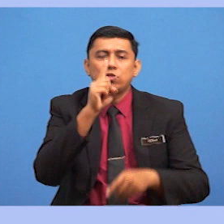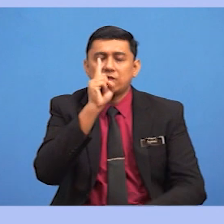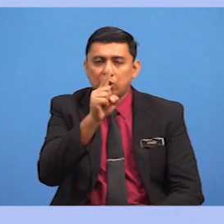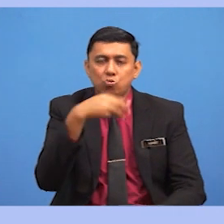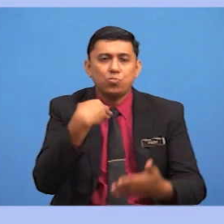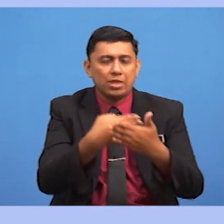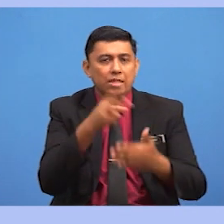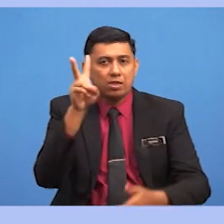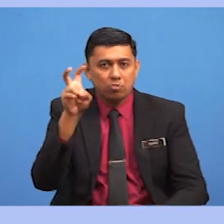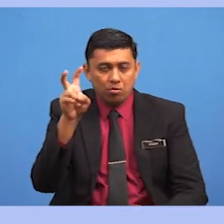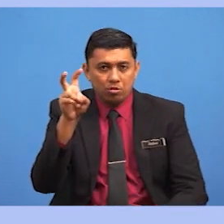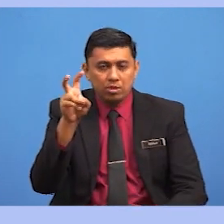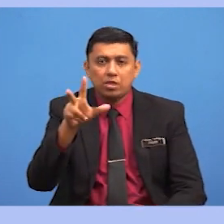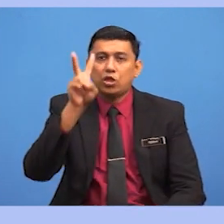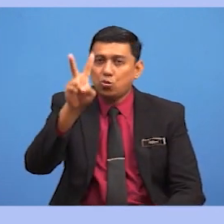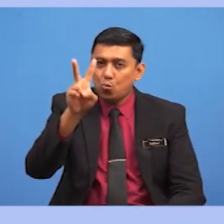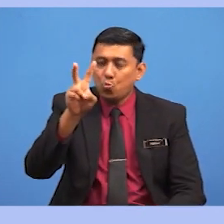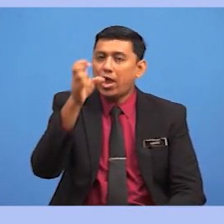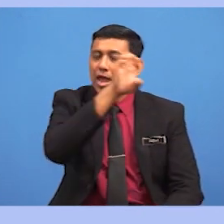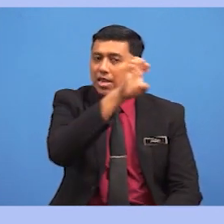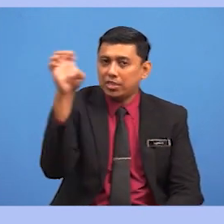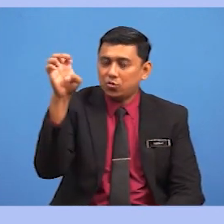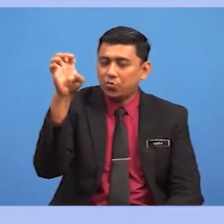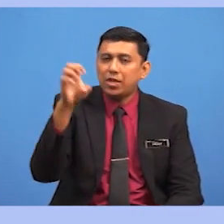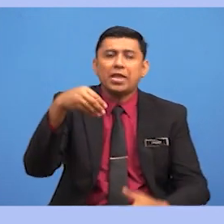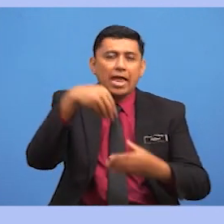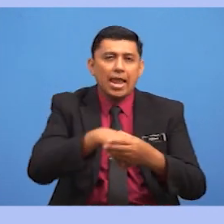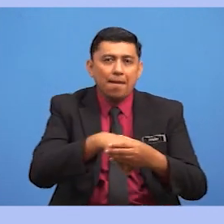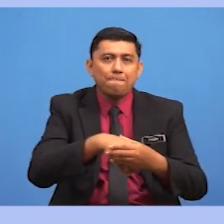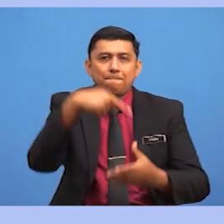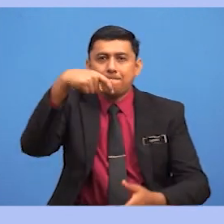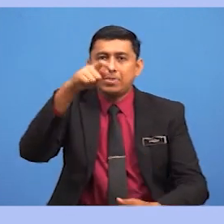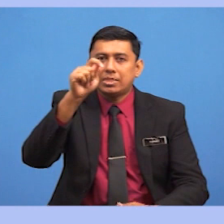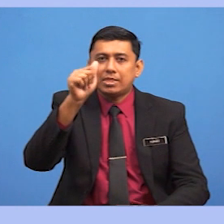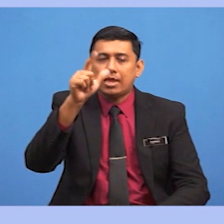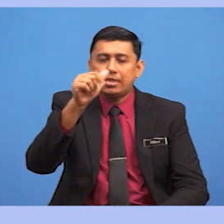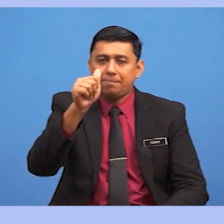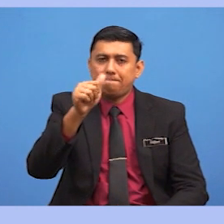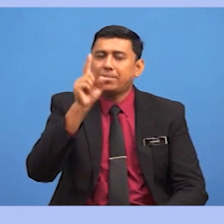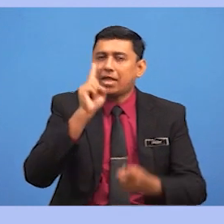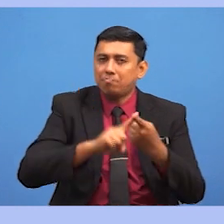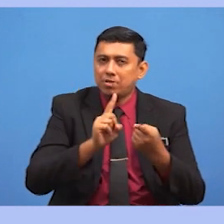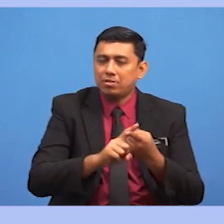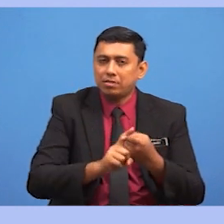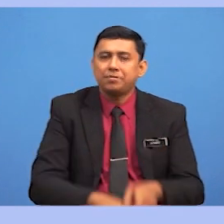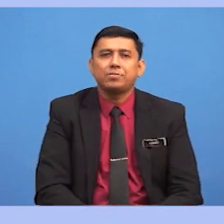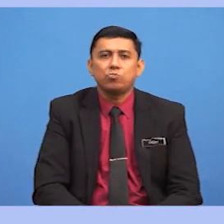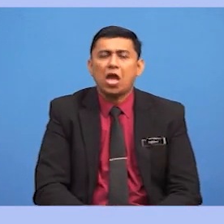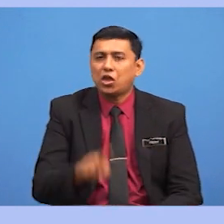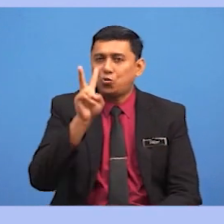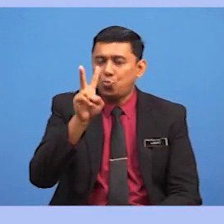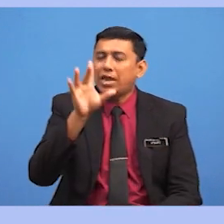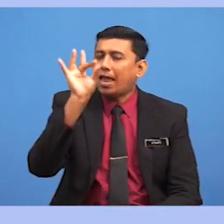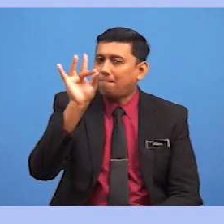hingga 20, 2 elektron diisi dalam petala pertama, 8 elektron dalam